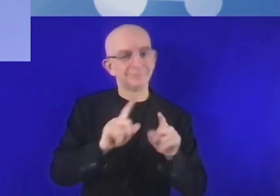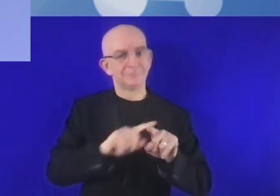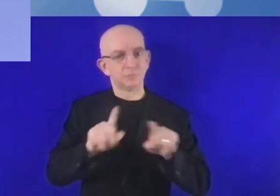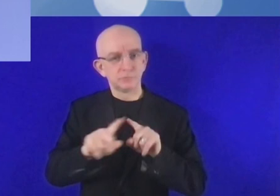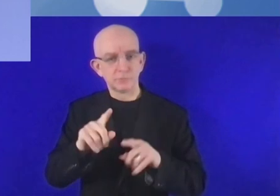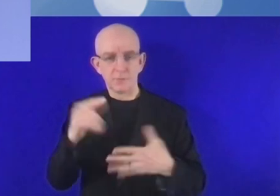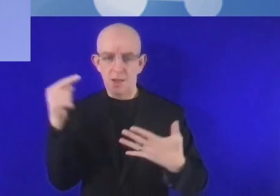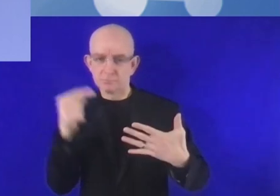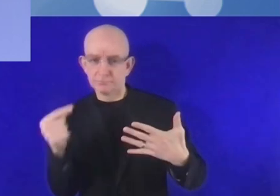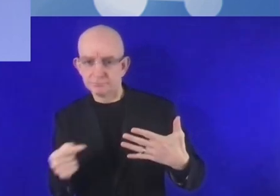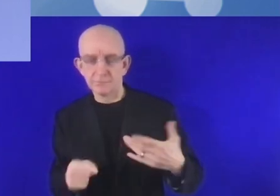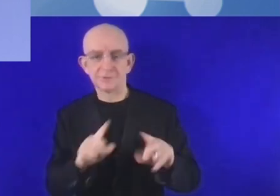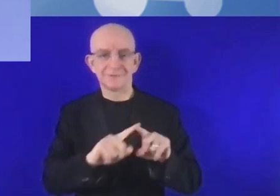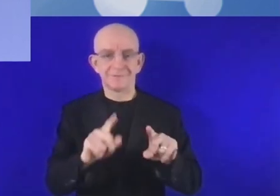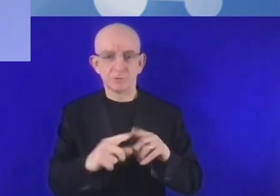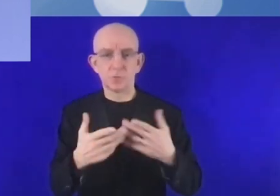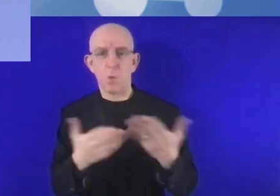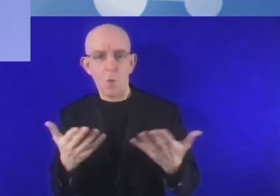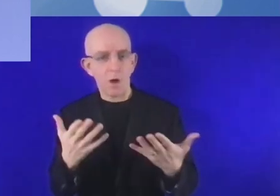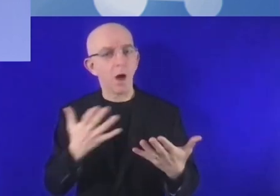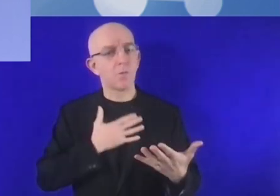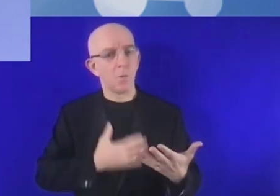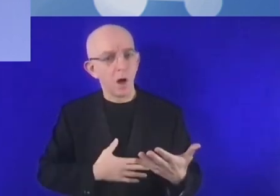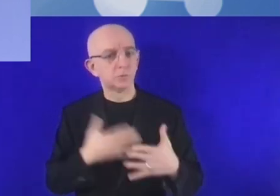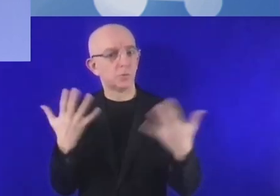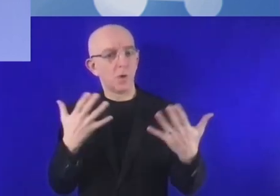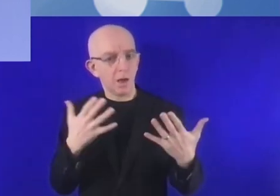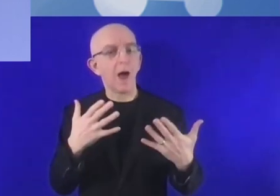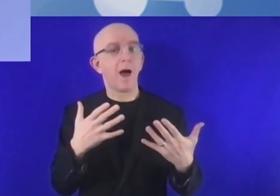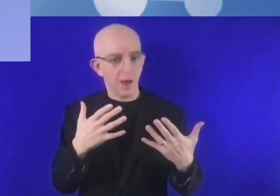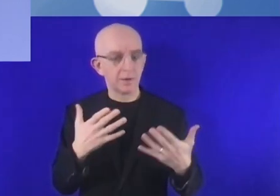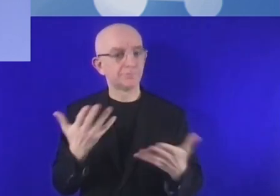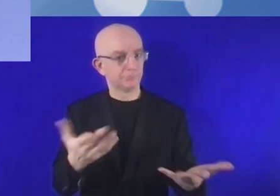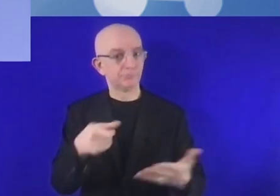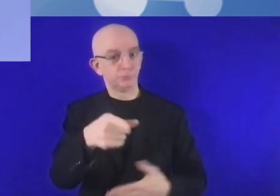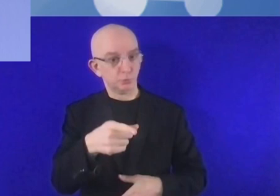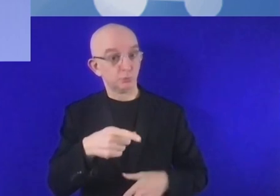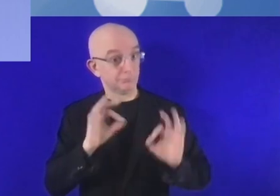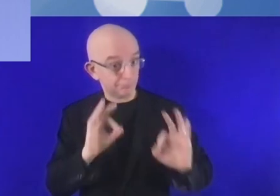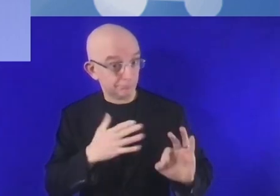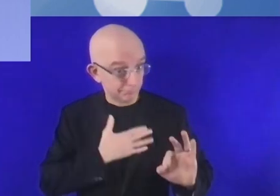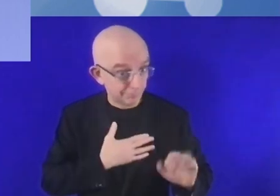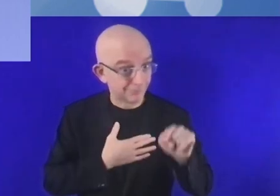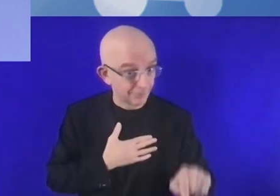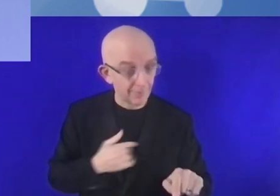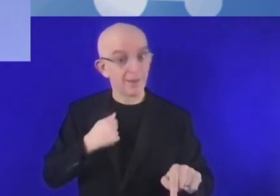szczegółów, bardzo często jest to kwestia gustu, każdy ma jakieś preferencje i najlepiej przyjąć to,